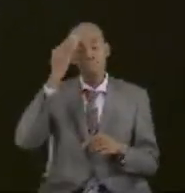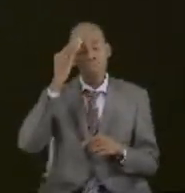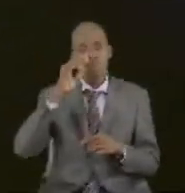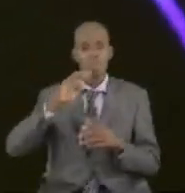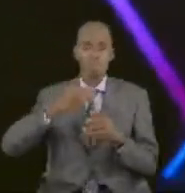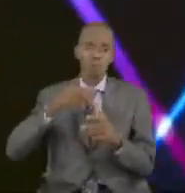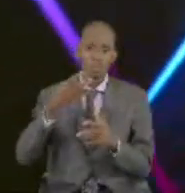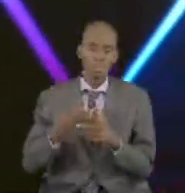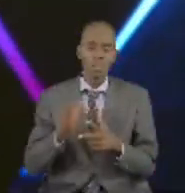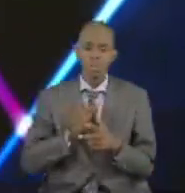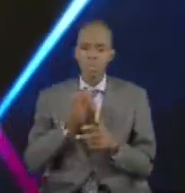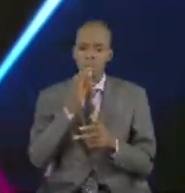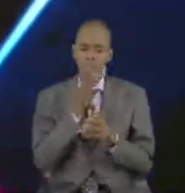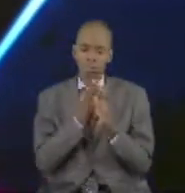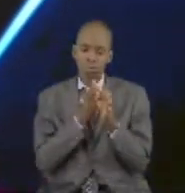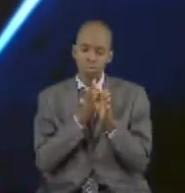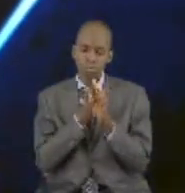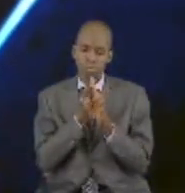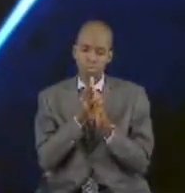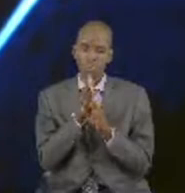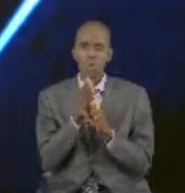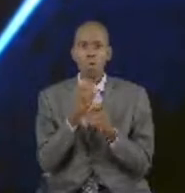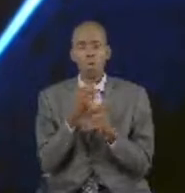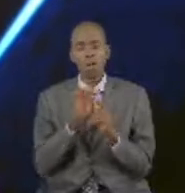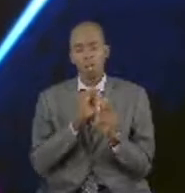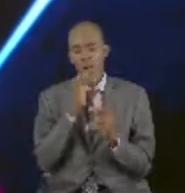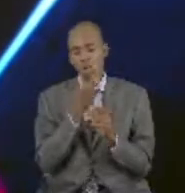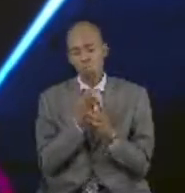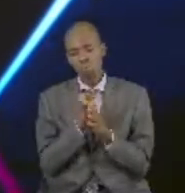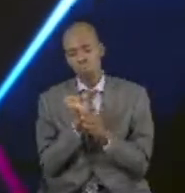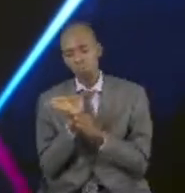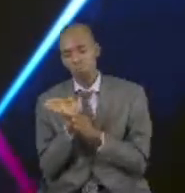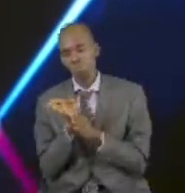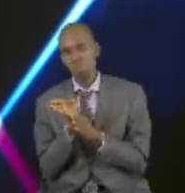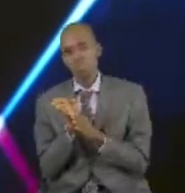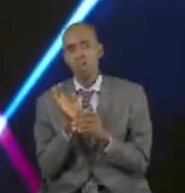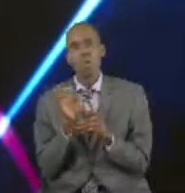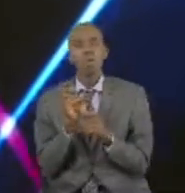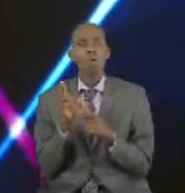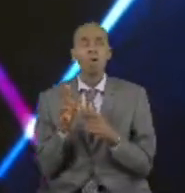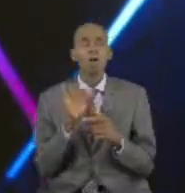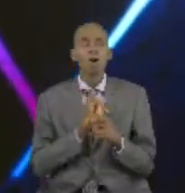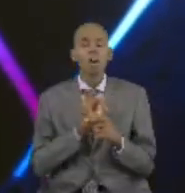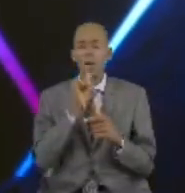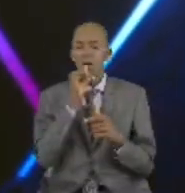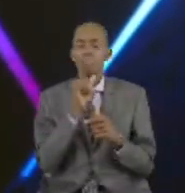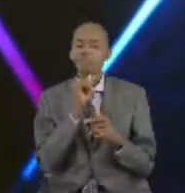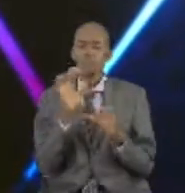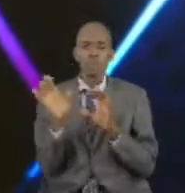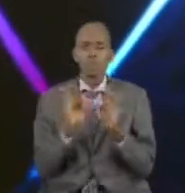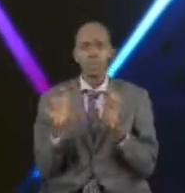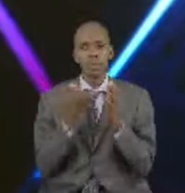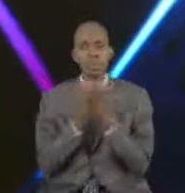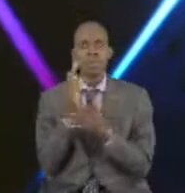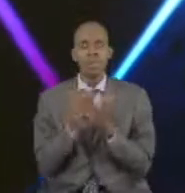ce soit je suis dans la grotte de lyon où je suis courbet ou bien je ne fais pas ce que